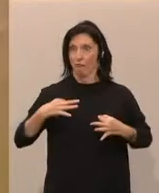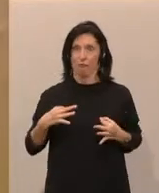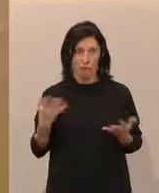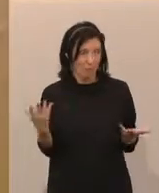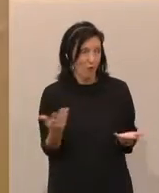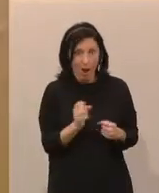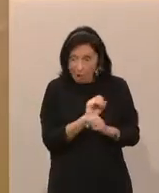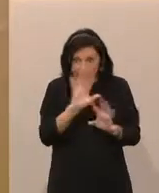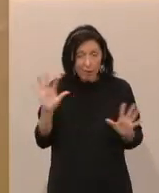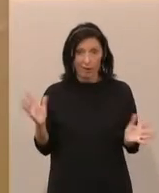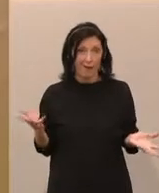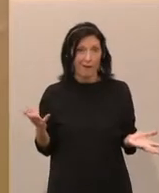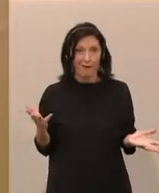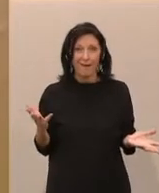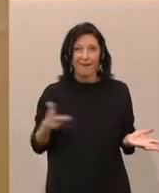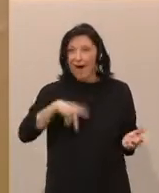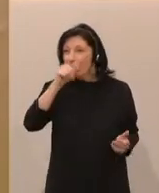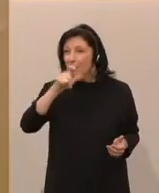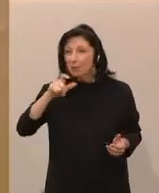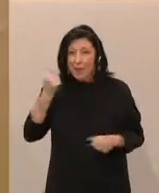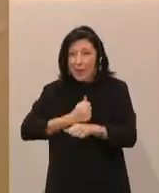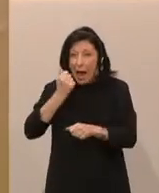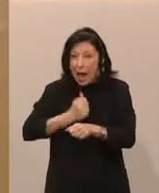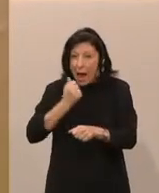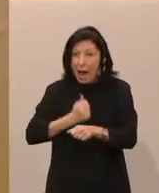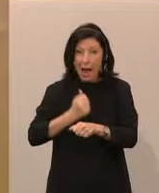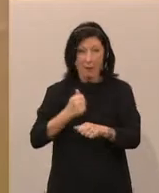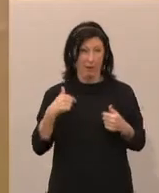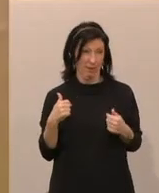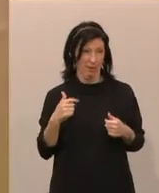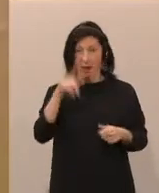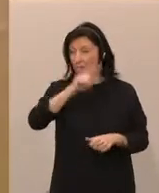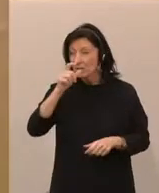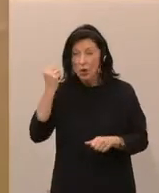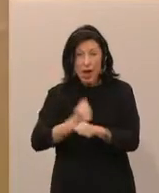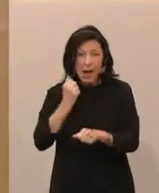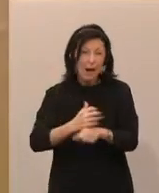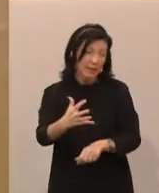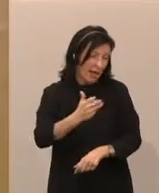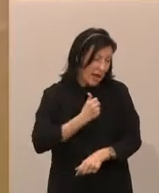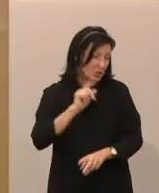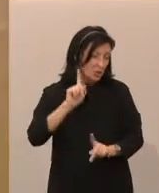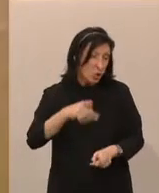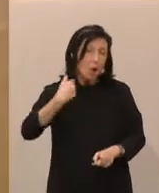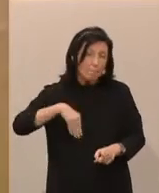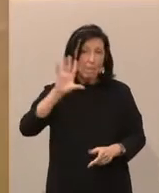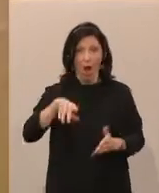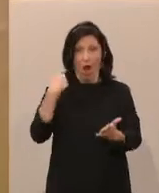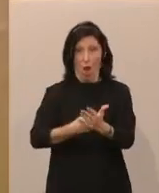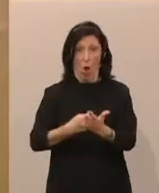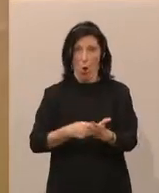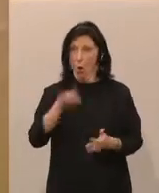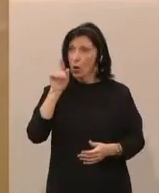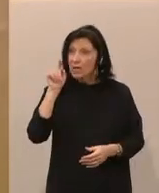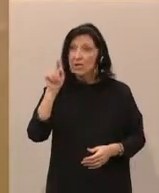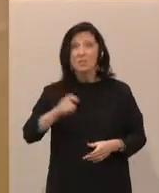konsequent bei den arbeitenden menschen ansetzen arbeitende menschen soll endlich ja mehr lohn erhalten und die sollen entlastet werden